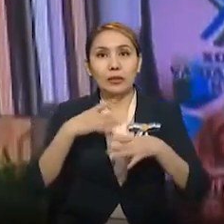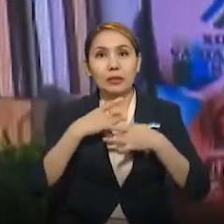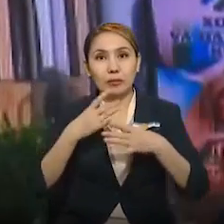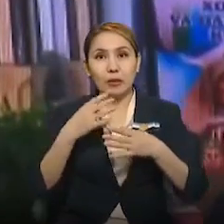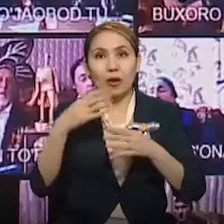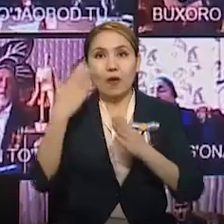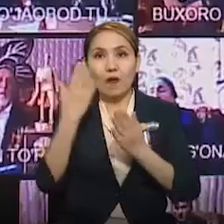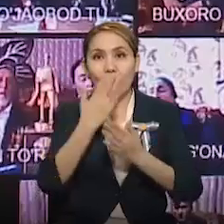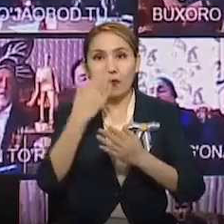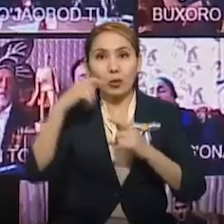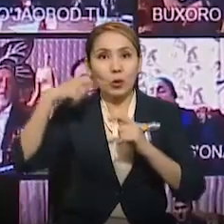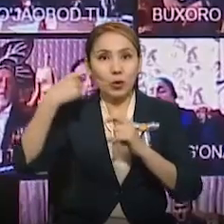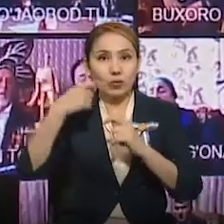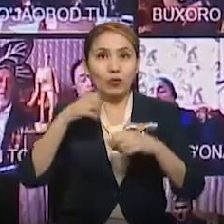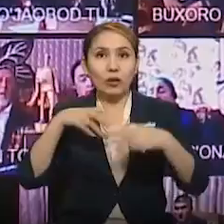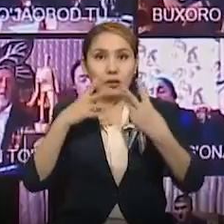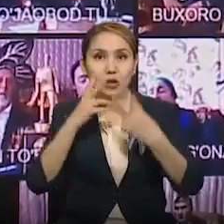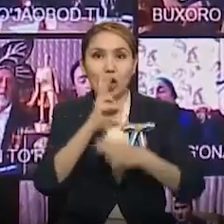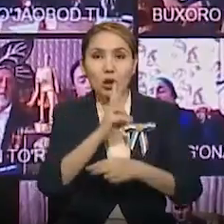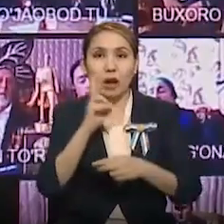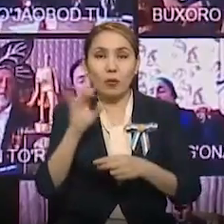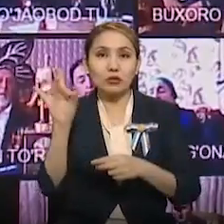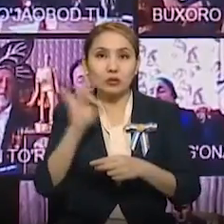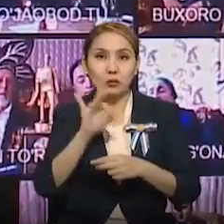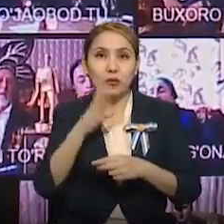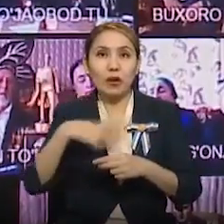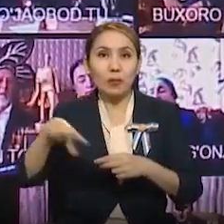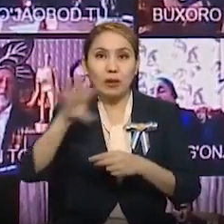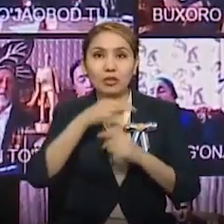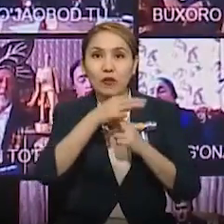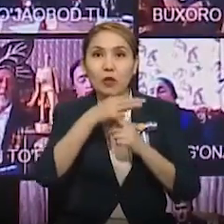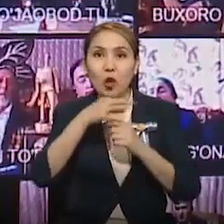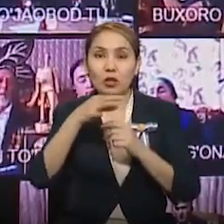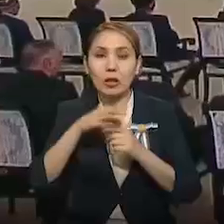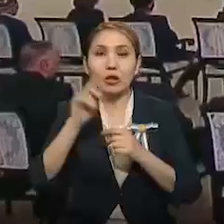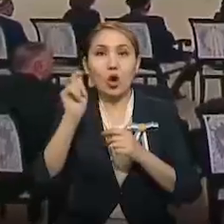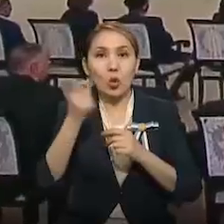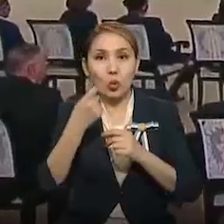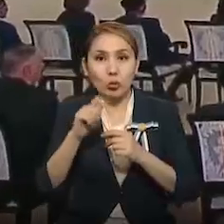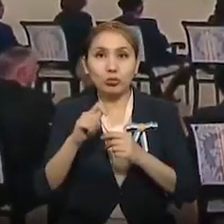video konferensiya orqali Qoraqalpog'iston Respublikasi va barcha viloyatlarda urush hamda